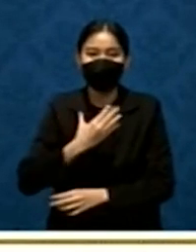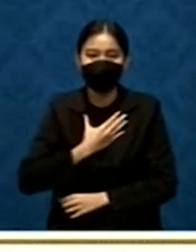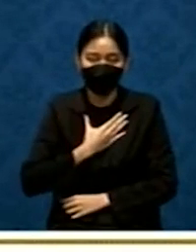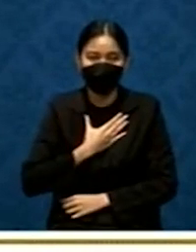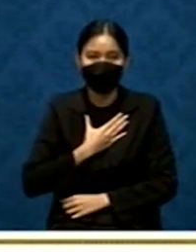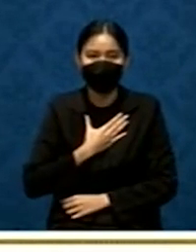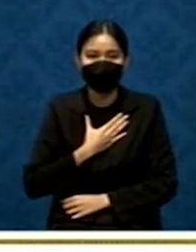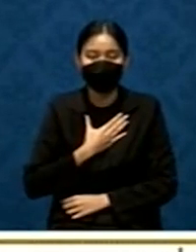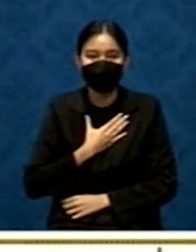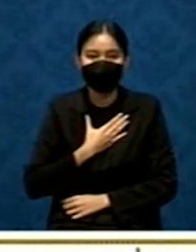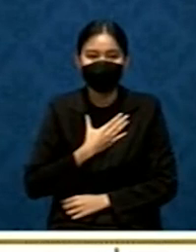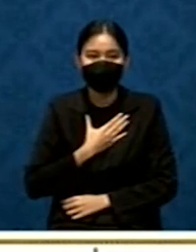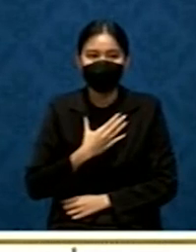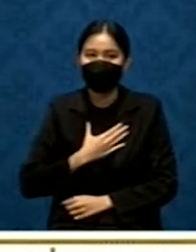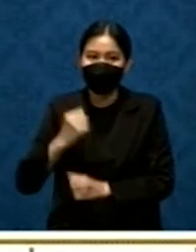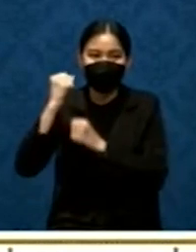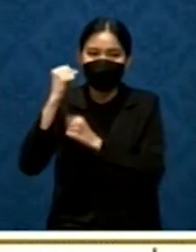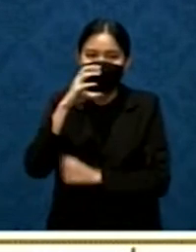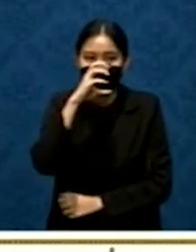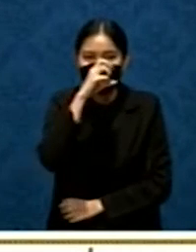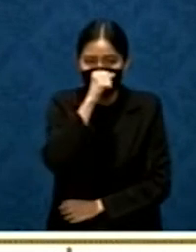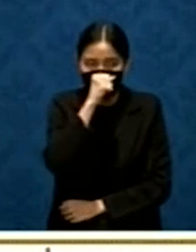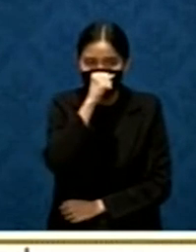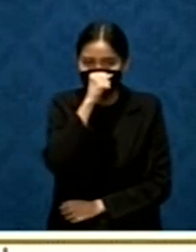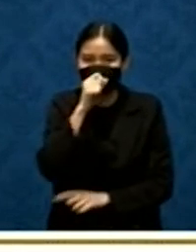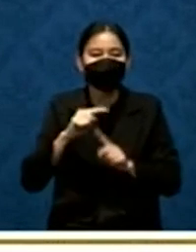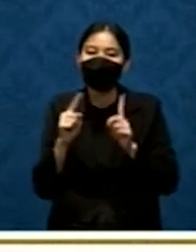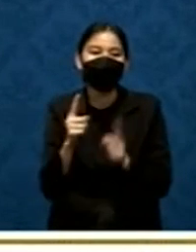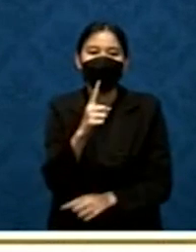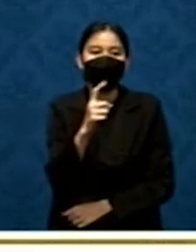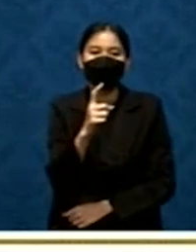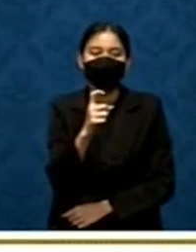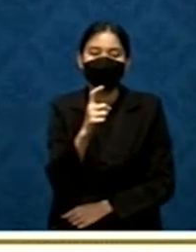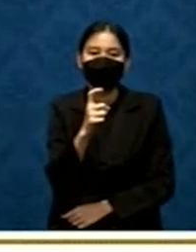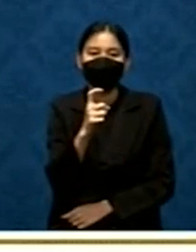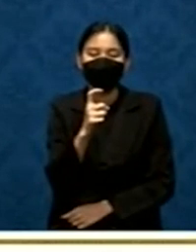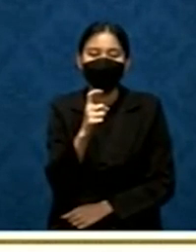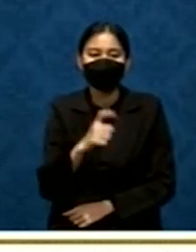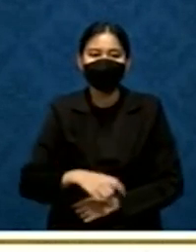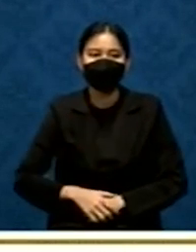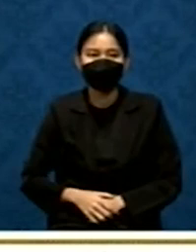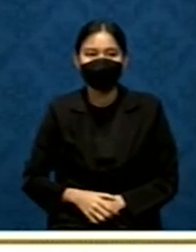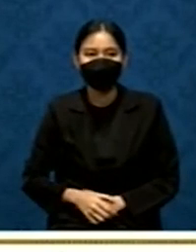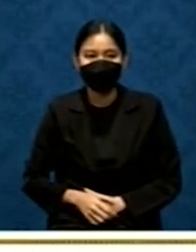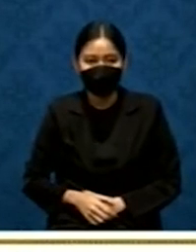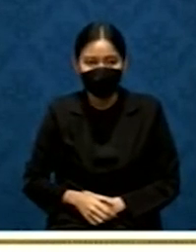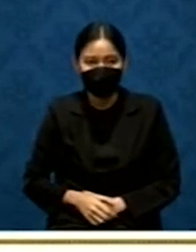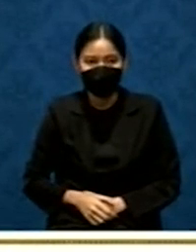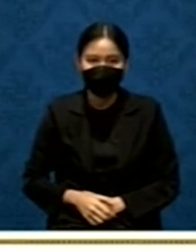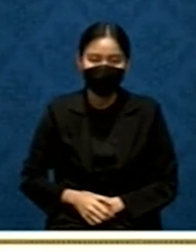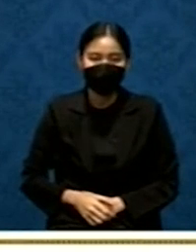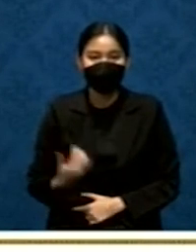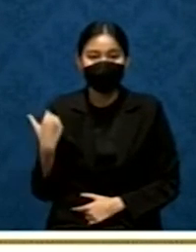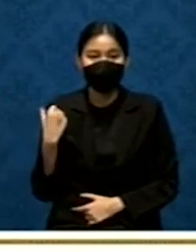ผมพยายามปิดเก็บเป็นความลับแต่ก็มันก็เปลี่ยนไม่ได้เพราะว่าก็มีในส่วน